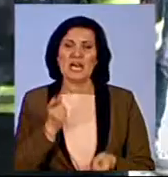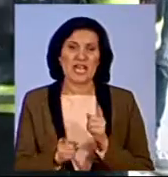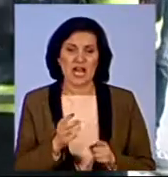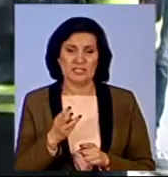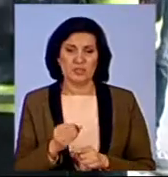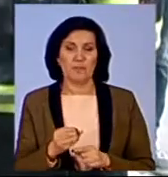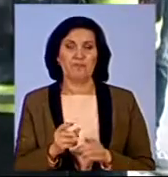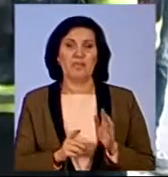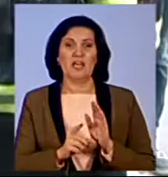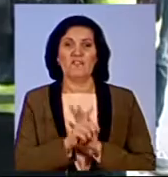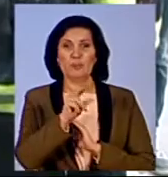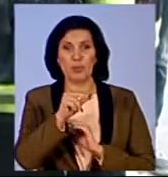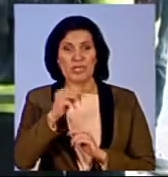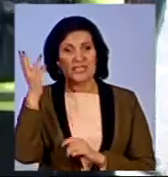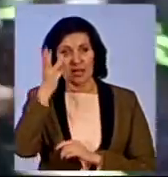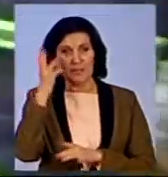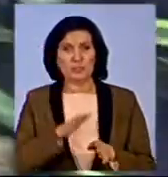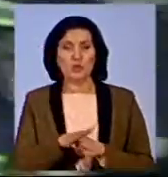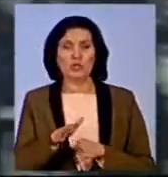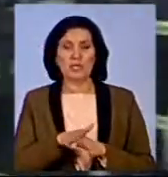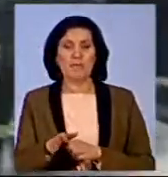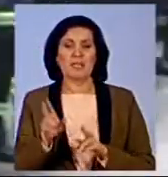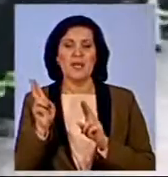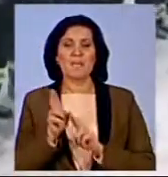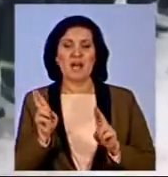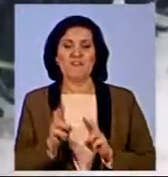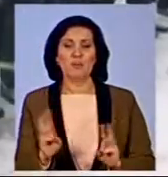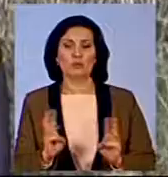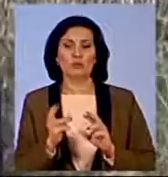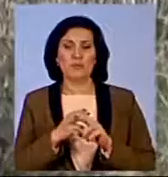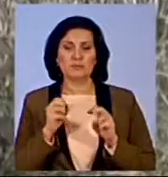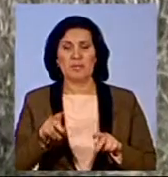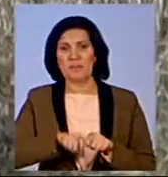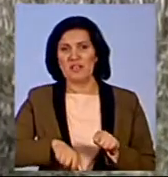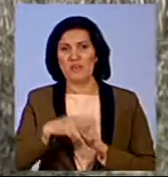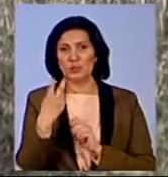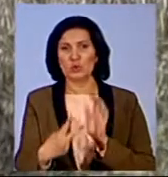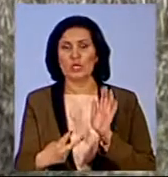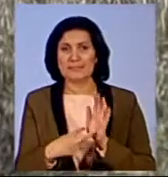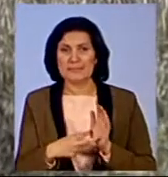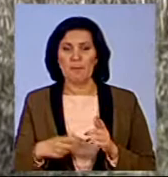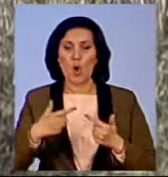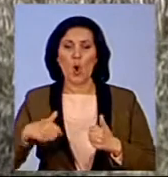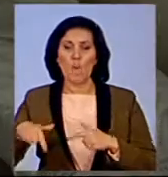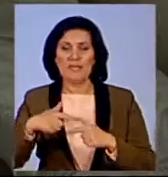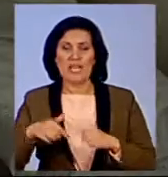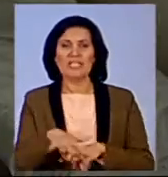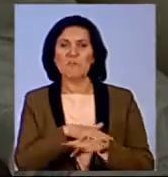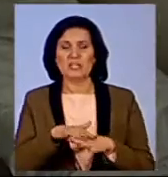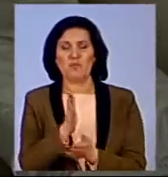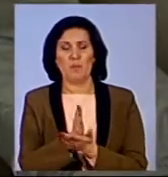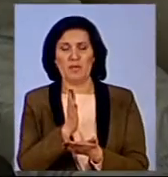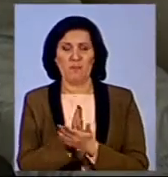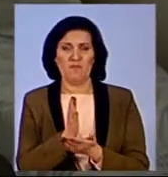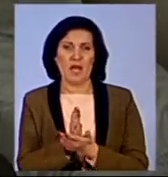реальніше. Від понеділка на Хмельниччині на дотримання правил пожежної безпеки рятувальники перевірили 47 об'єктів масового перебування людей. Про це повідомив